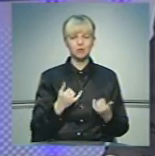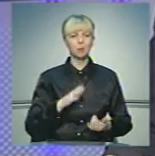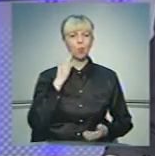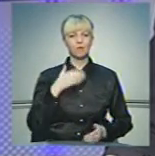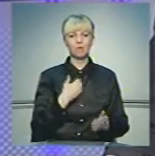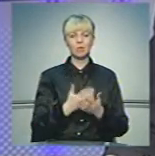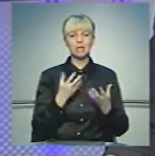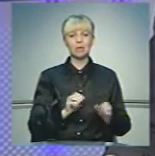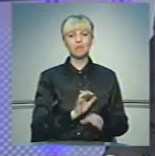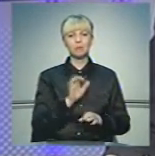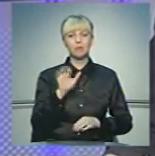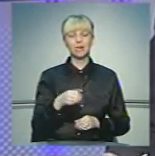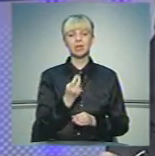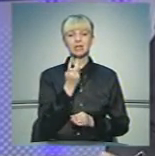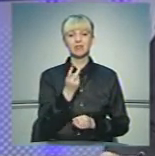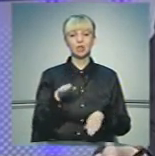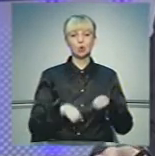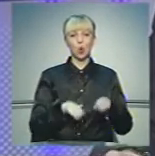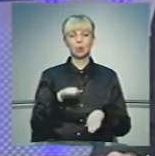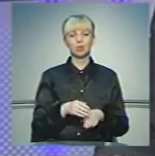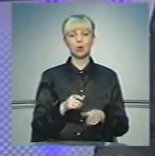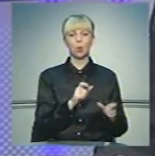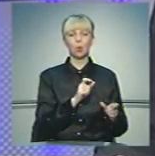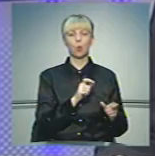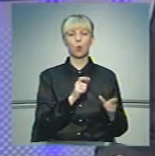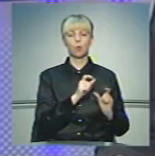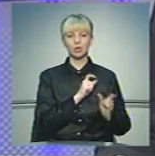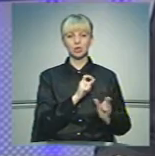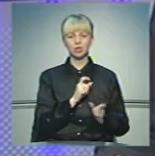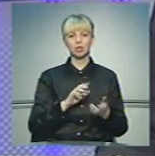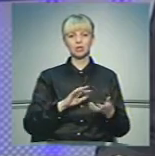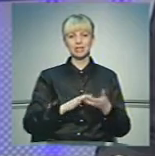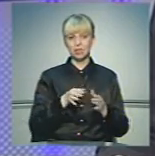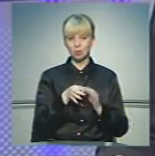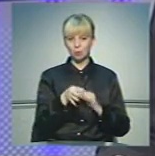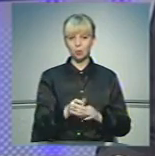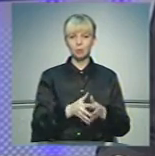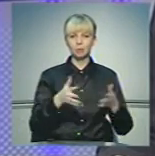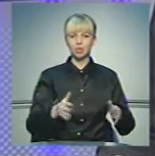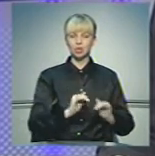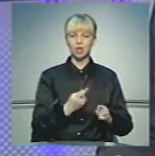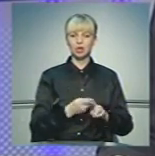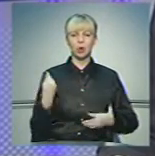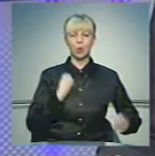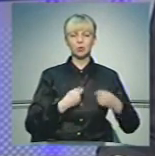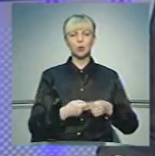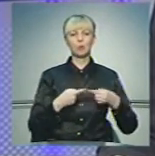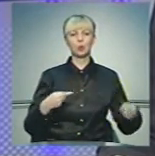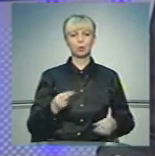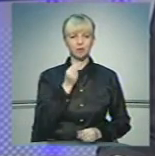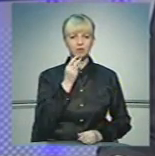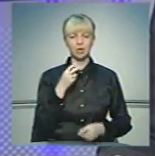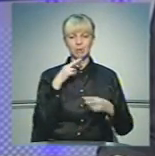волонтери днями відправили 2 тонни гуманітарного вантажу в цей населений пункт. Більша частина – це одяг, продукти харчування